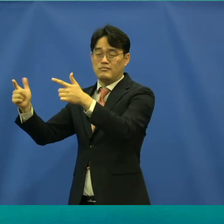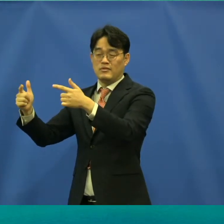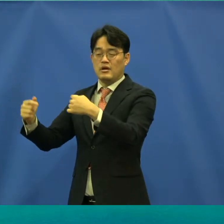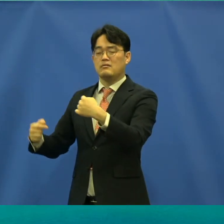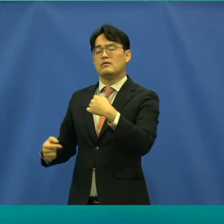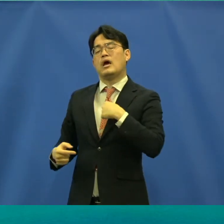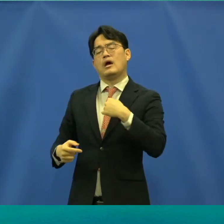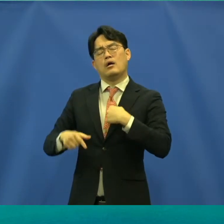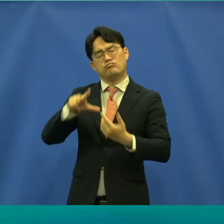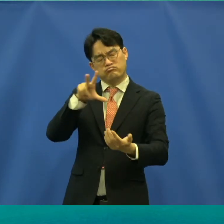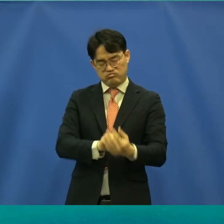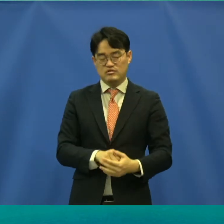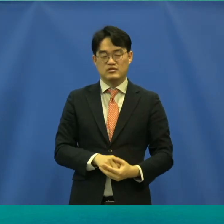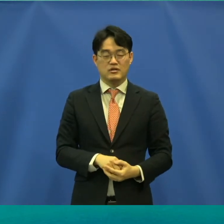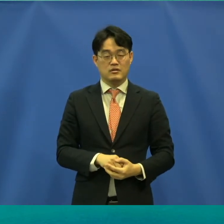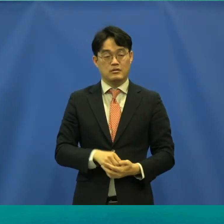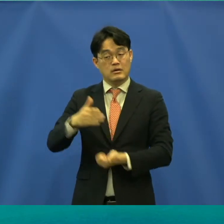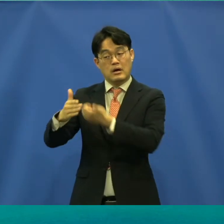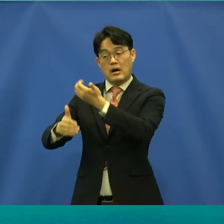옳습니다.